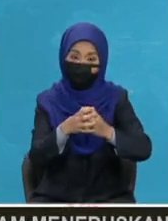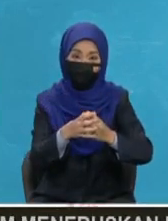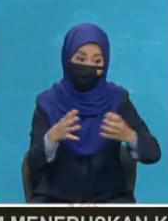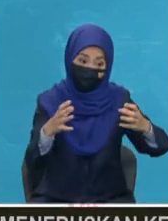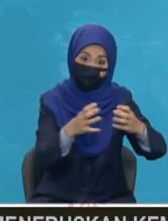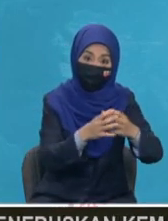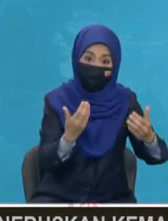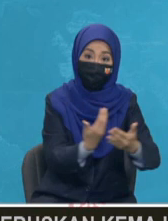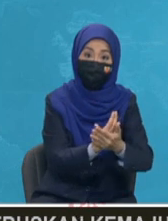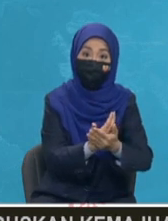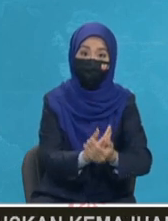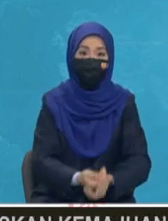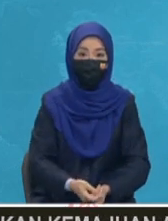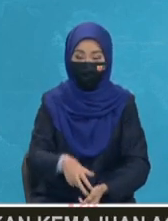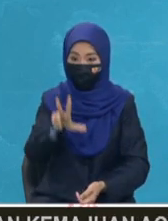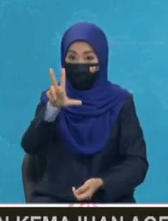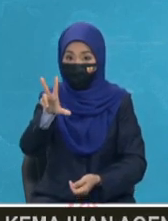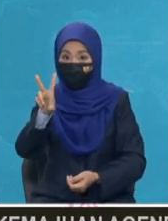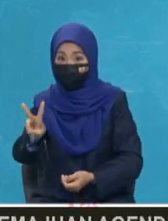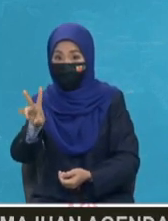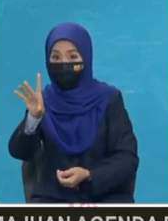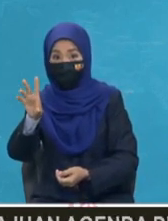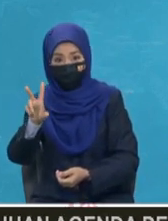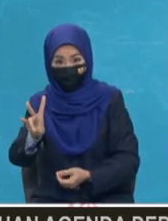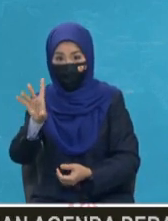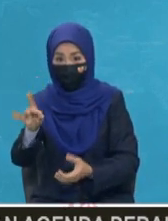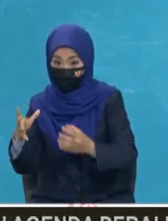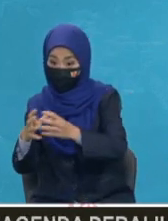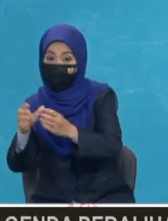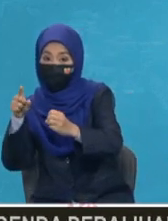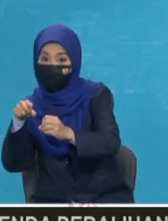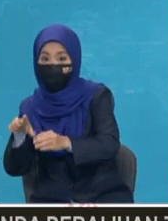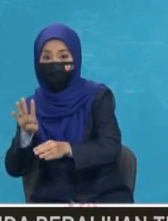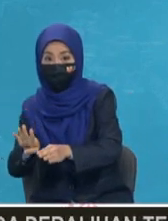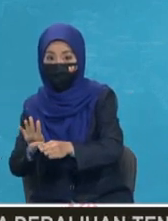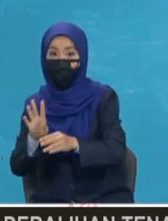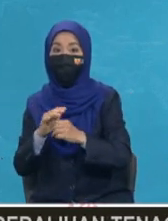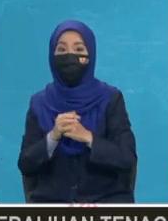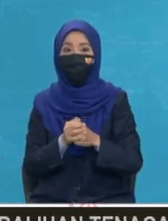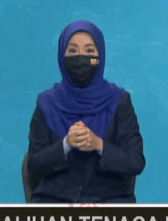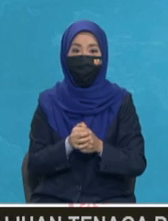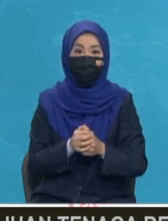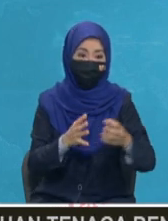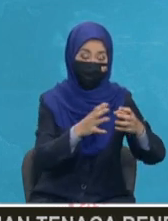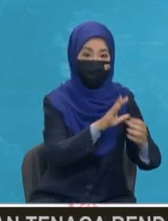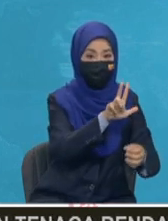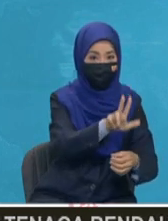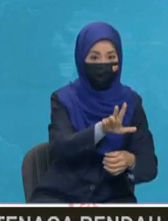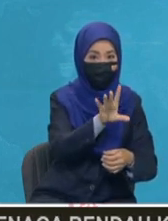Cluster baru ini Allah jelas TTG 278 yang mengandungi 4 case baru cluster